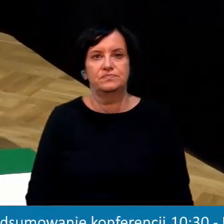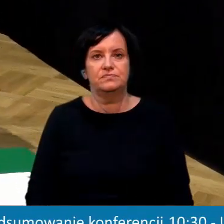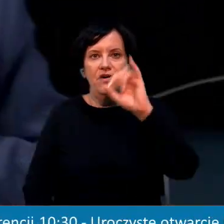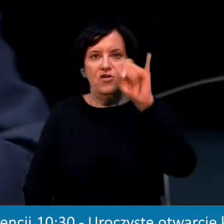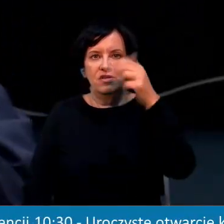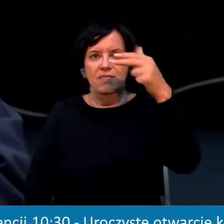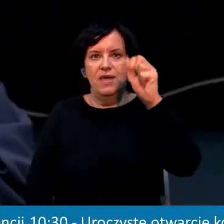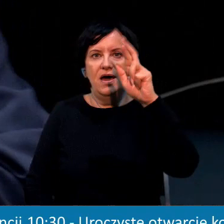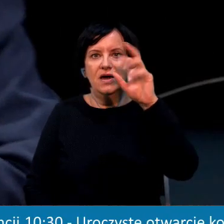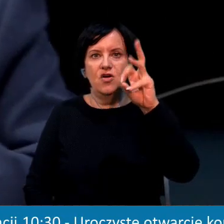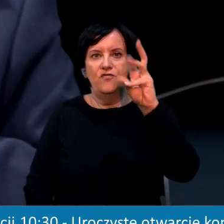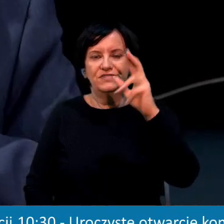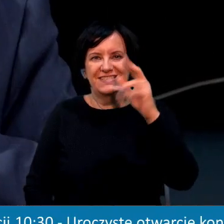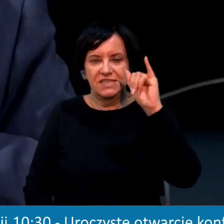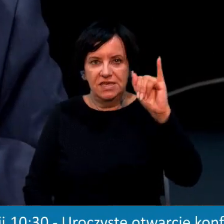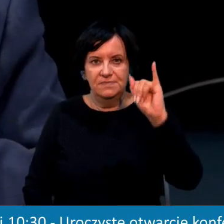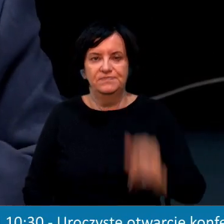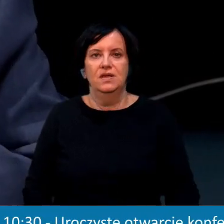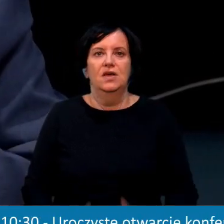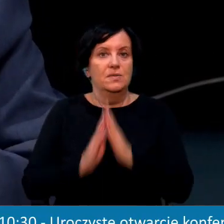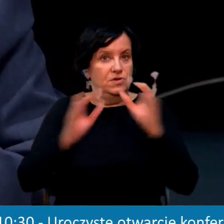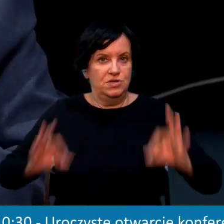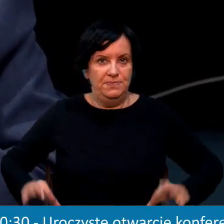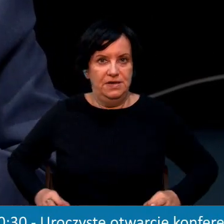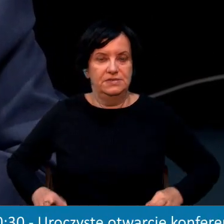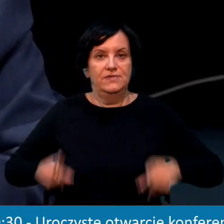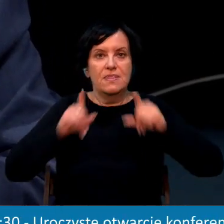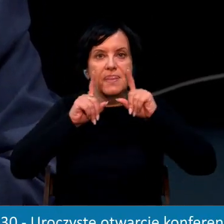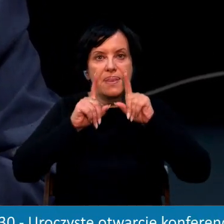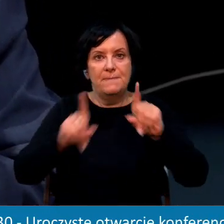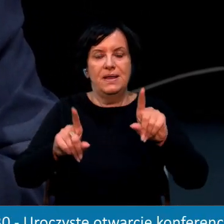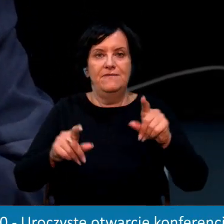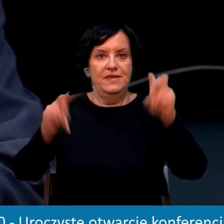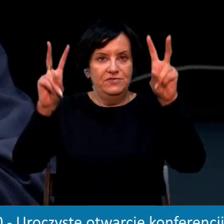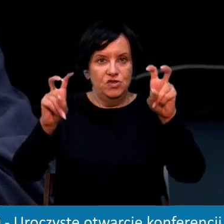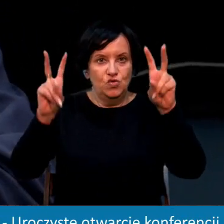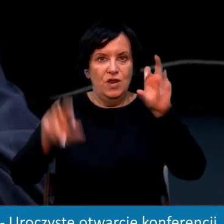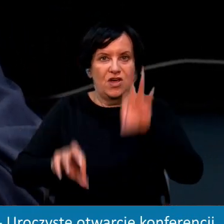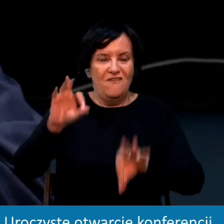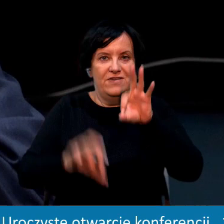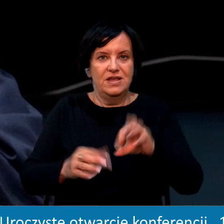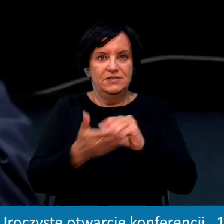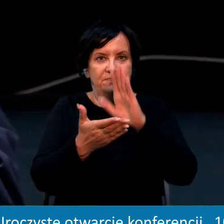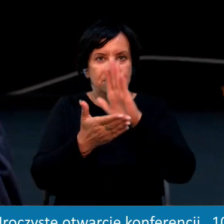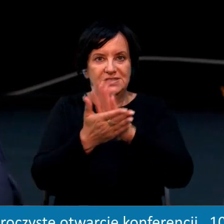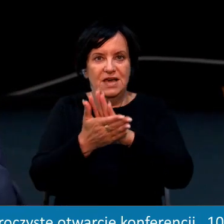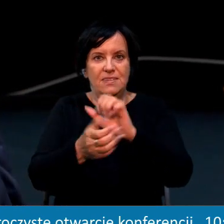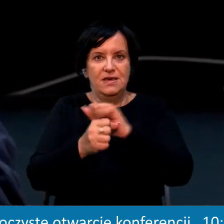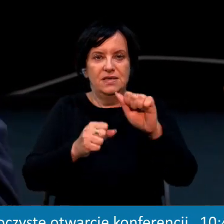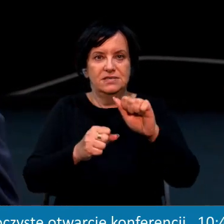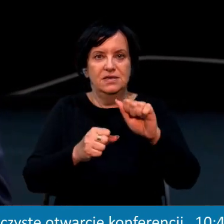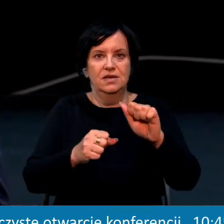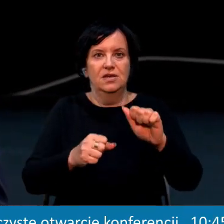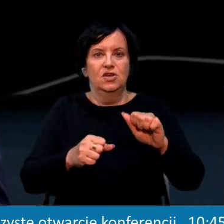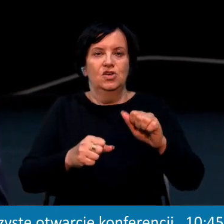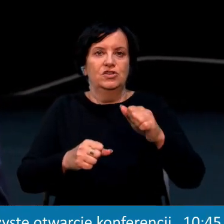Dziękuję bardzo. Proszę państwa, rzeczywiście, tak jak jest w tytule tej naszej konferencji, to